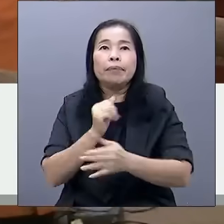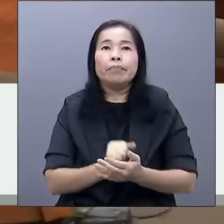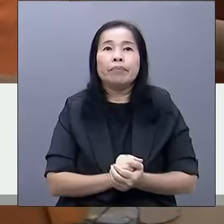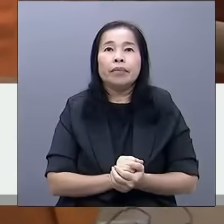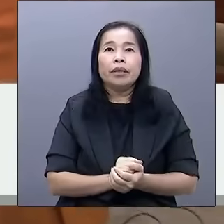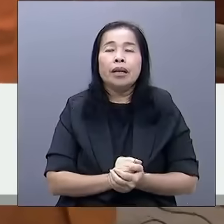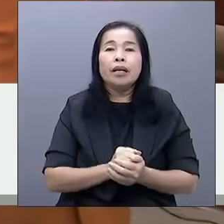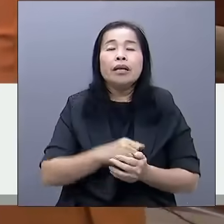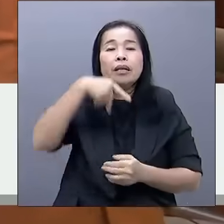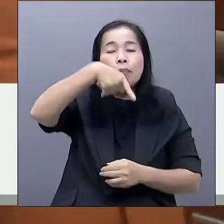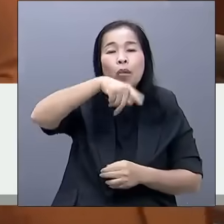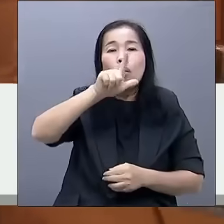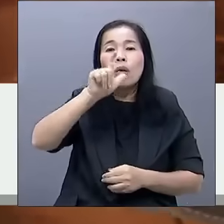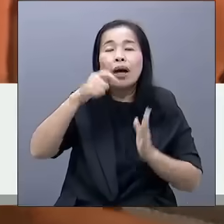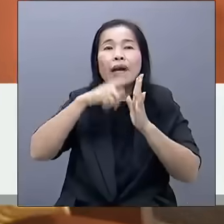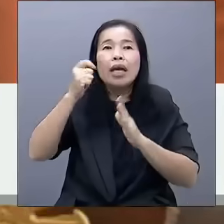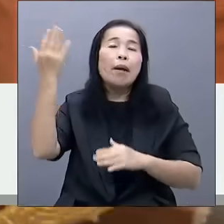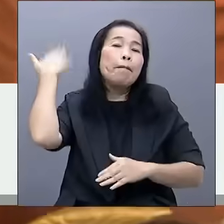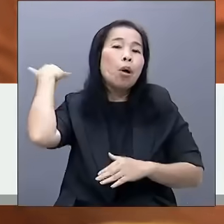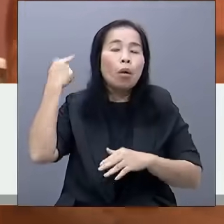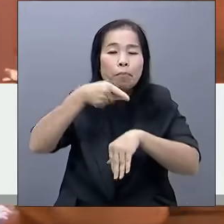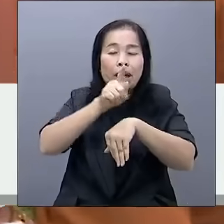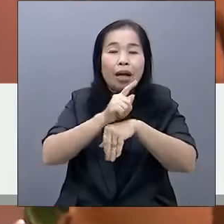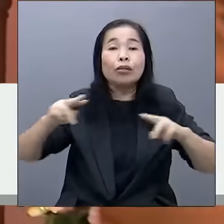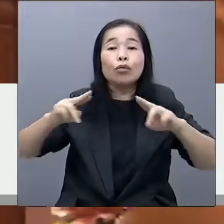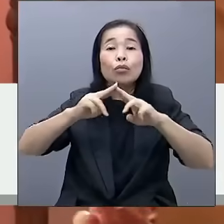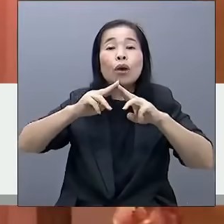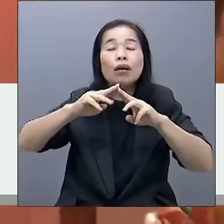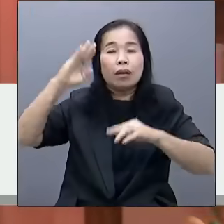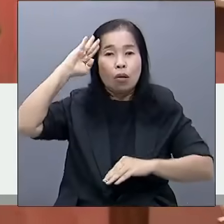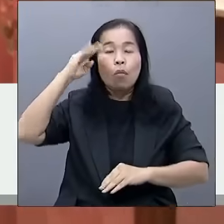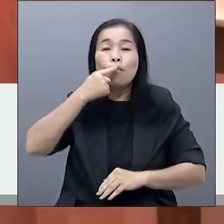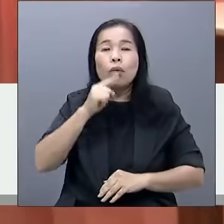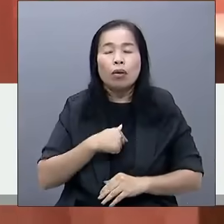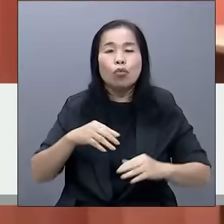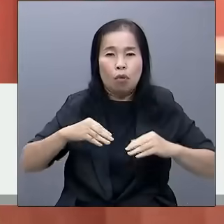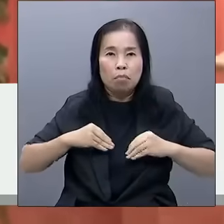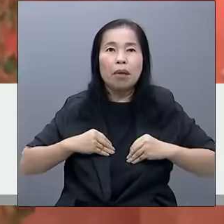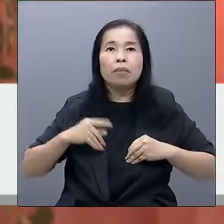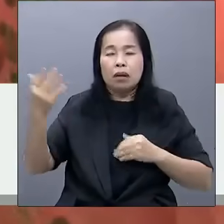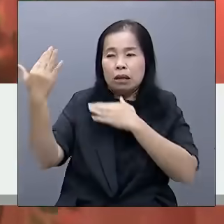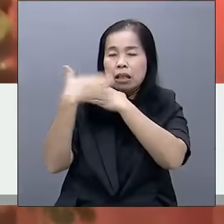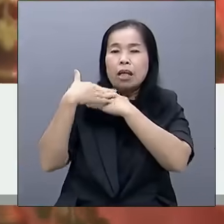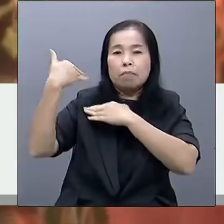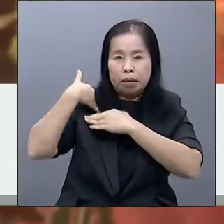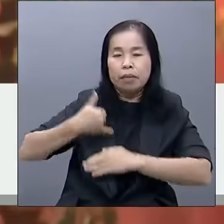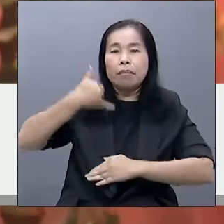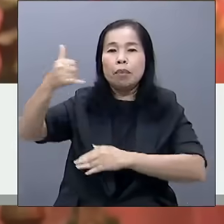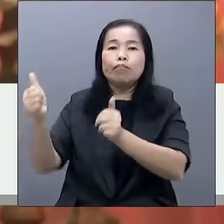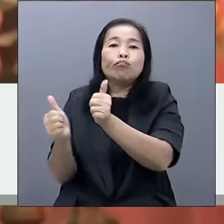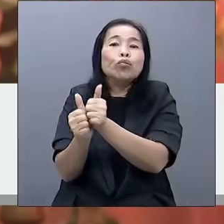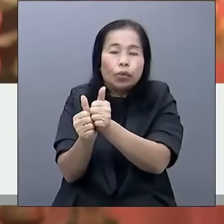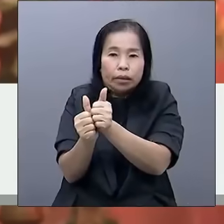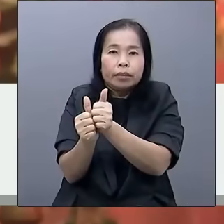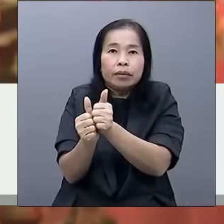เอกนิพัทธ์ทองเล็กอดีตปลัดกระทรวงกลาโหมยอมรับว่านายสุทินทาบทามให้นั่งตำแหน่งผู้ช่วยรัฐมนตรี